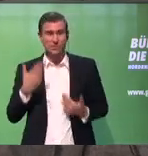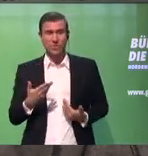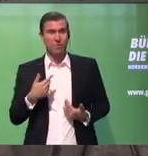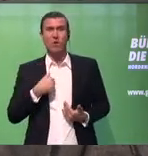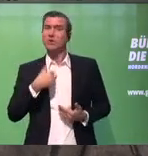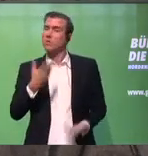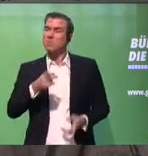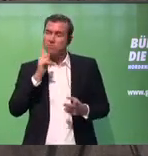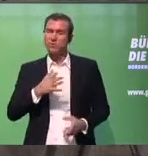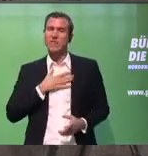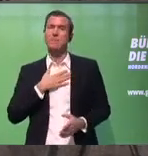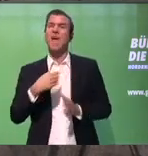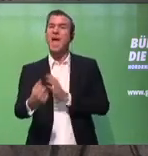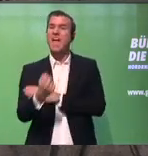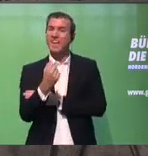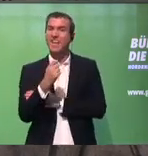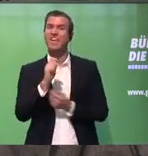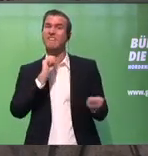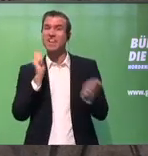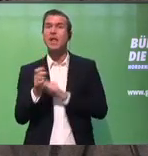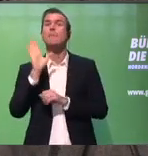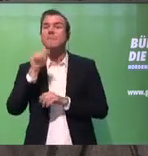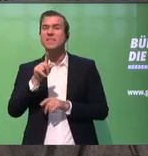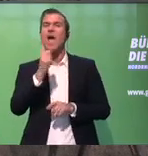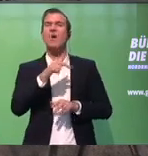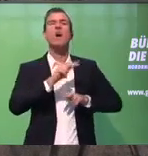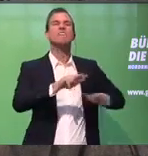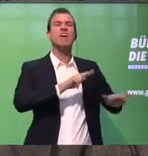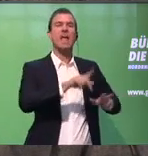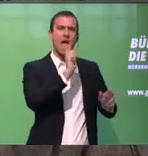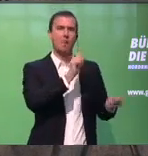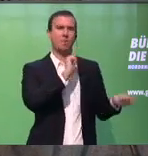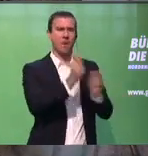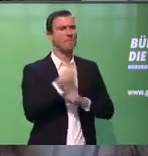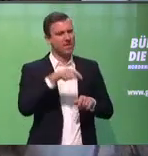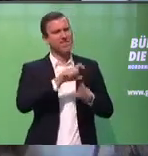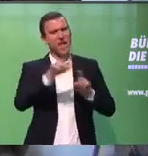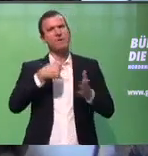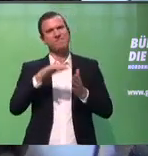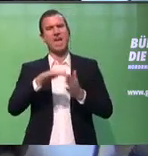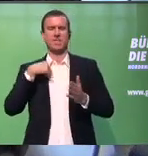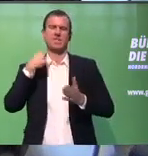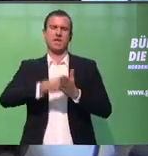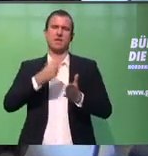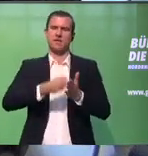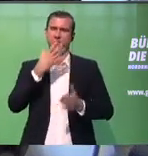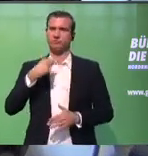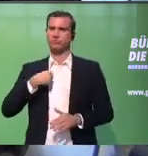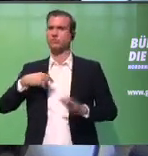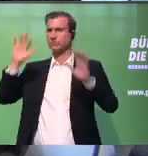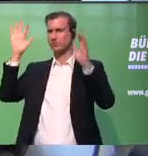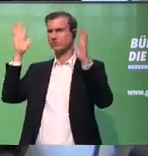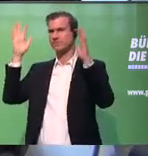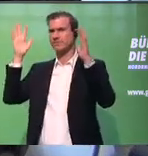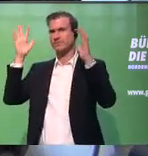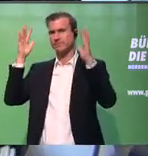eine Energiewende mit einer Verkehrswende geben. Und das werden wir auch weiter thematisieren.